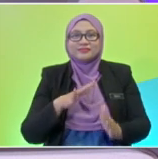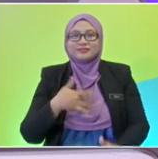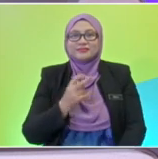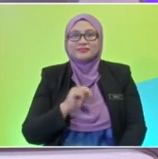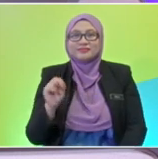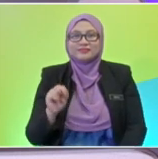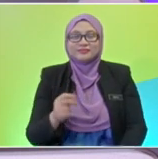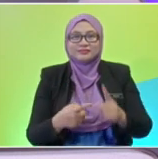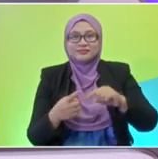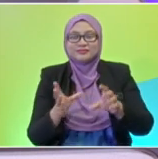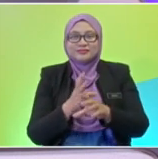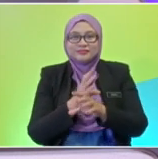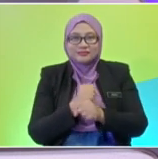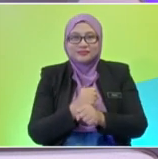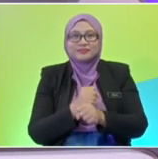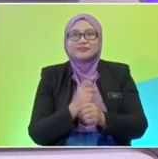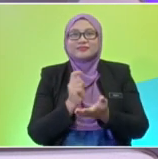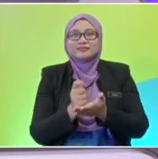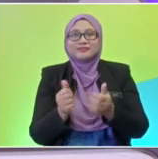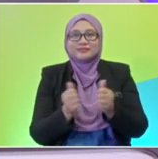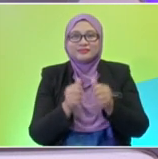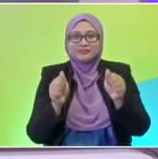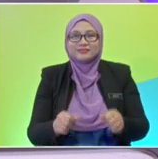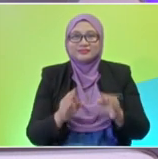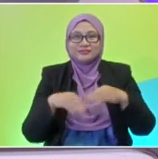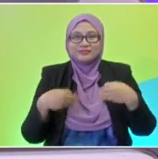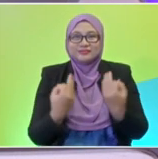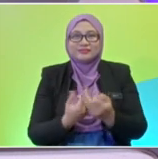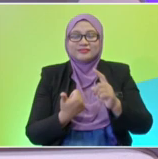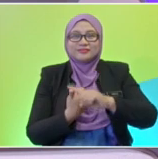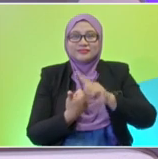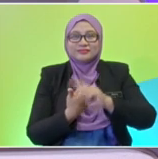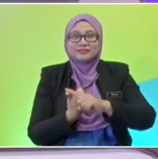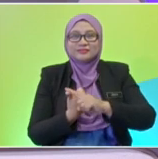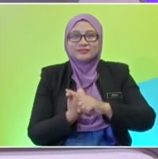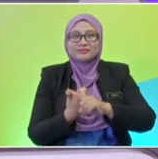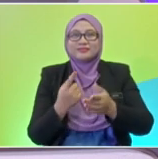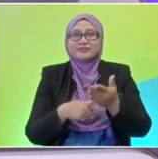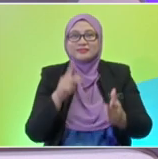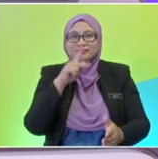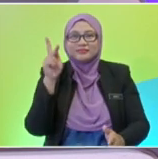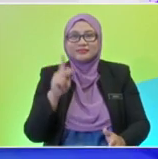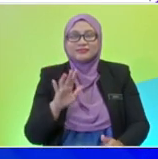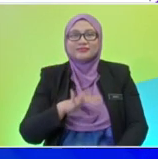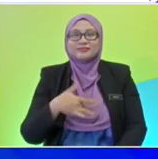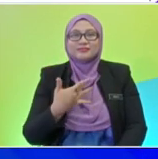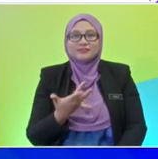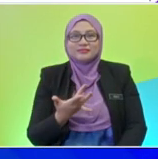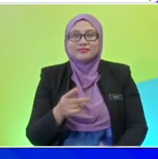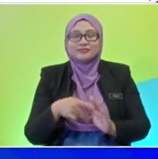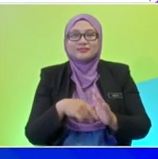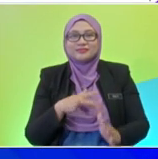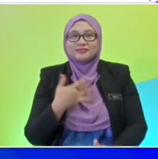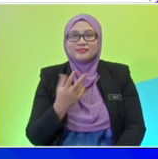dapat bertoleransi terhadap ahli keluarga oke yang pertama Apakah perasaannya tentunya apa tuh